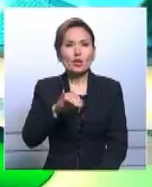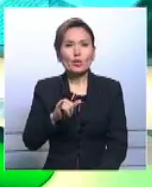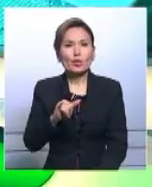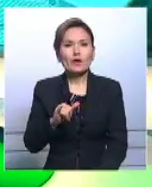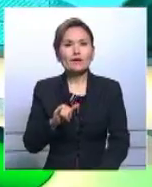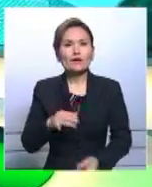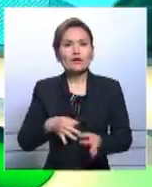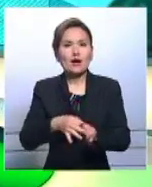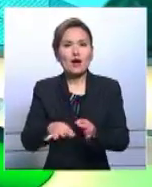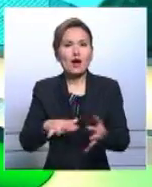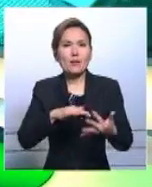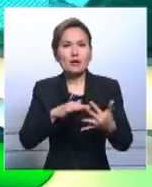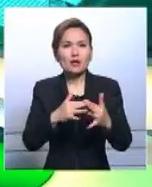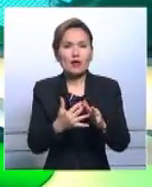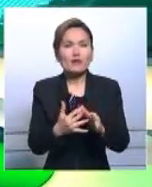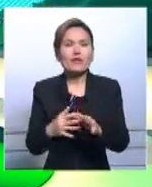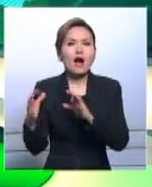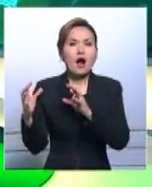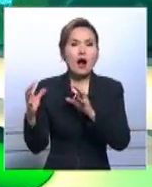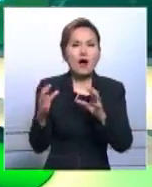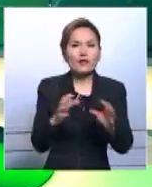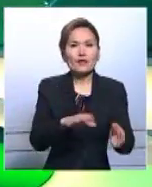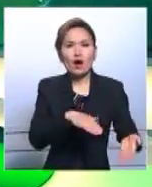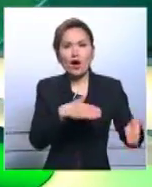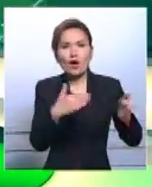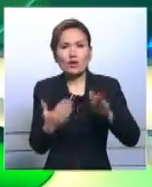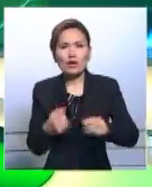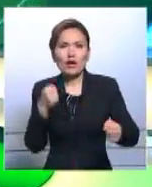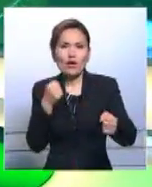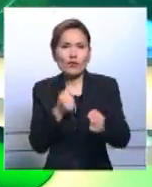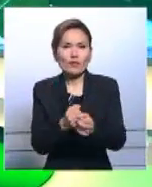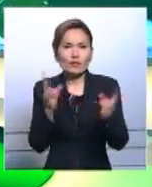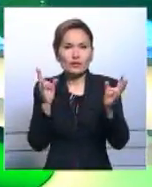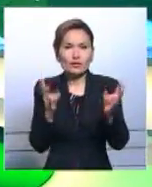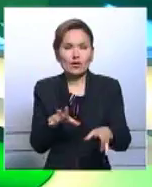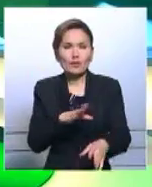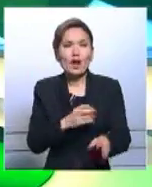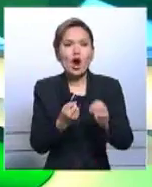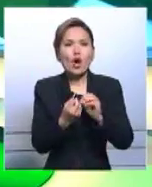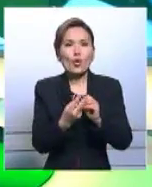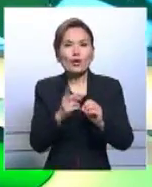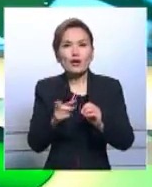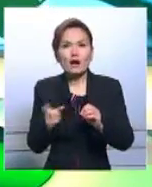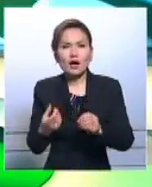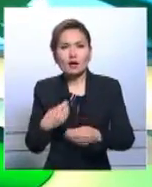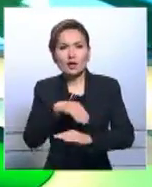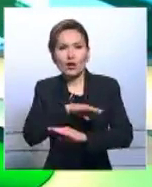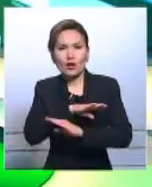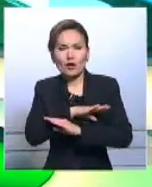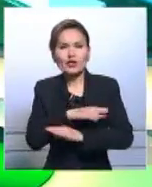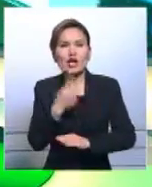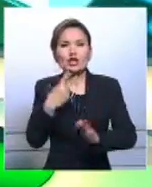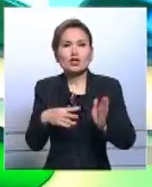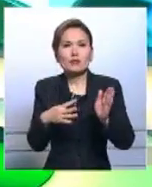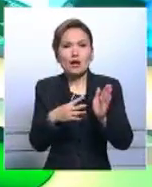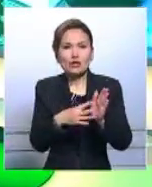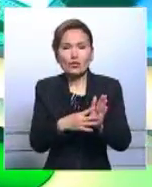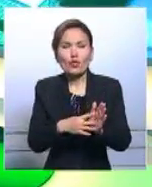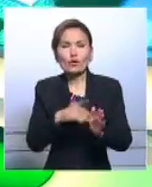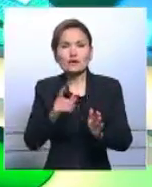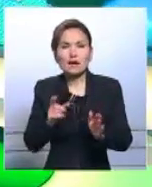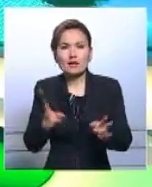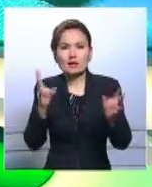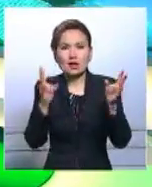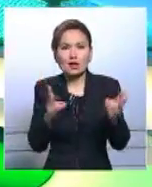Перудың Веру провинциясында жолаушыларға лықтолы автобус апатқа ұшырады. Салдарынан 12 адам ажал құшып, тағы 29-ы түрлі